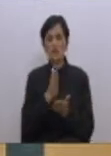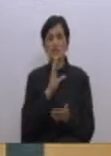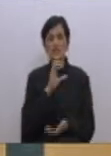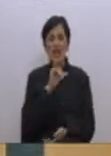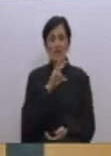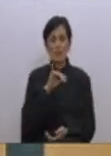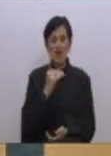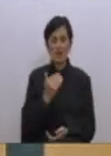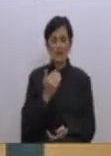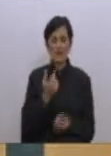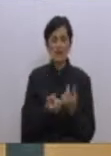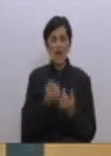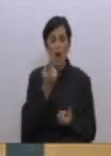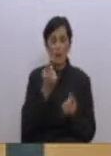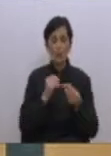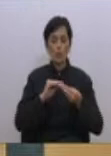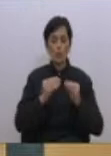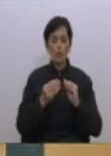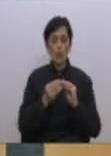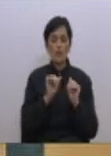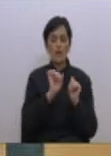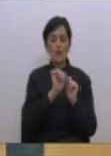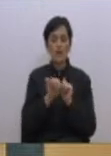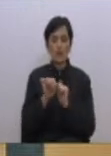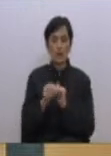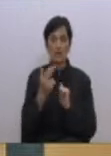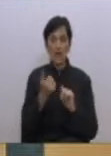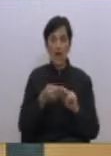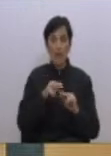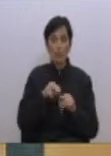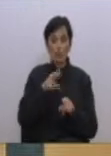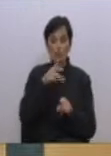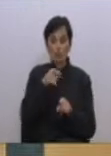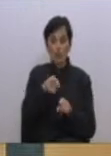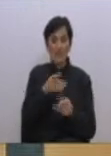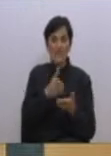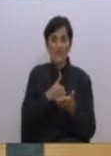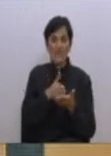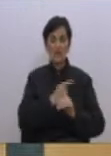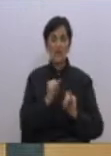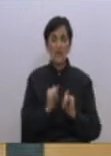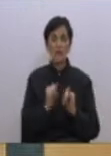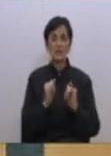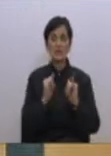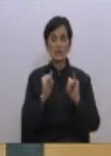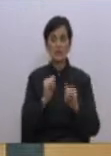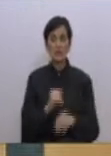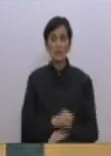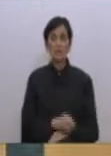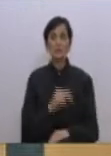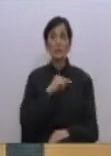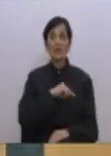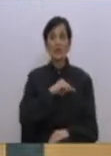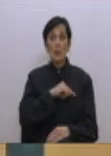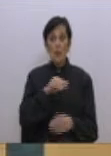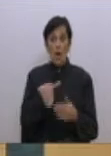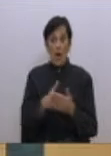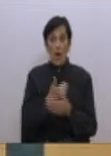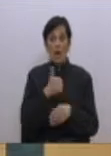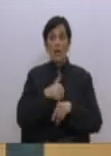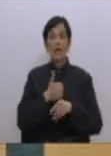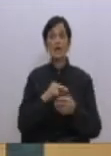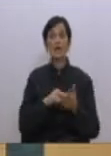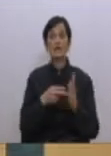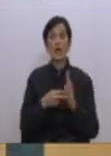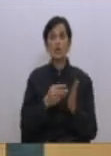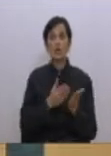IPMF-ის მიერ გამოვლენილი გამოწვევების გადასაჭრელად და ამავდროულად არსებული მიღწევების შენარჩუნებას. სამსახურის ახალი სტრატეგიული